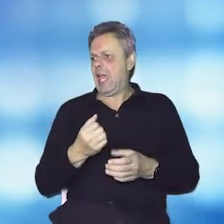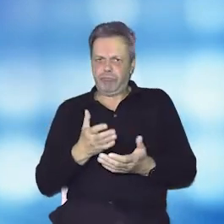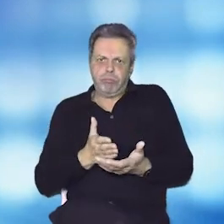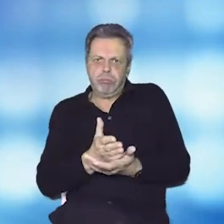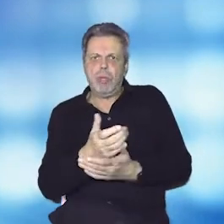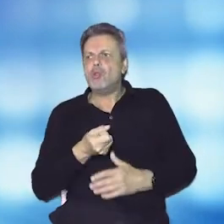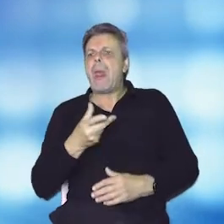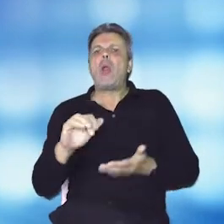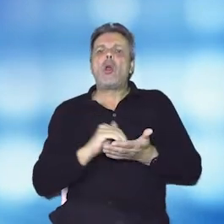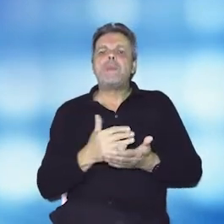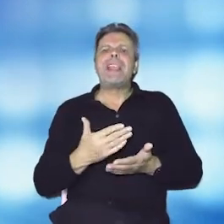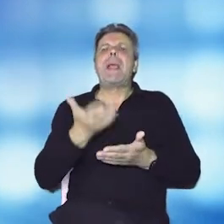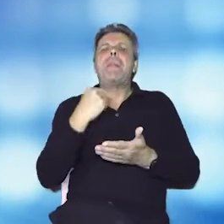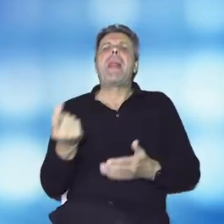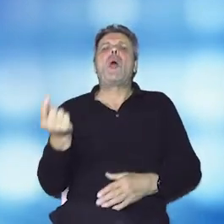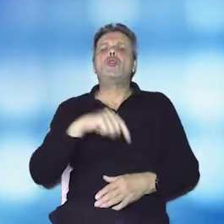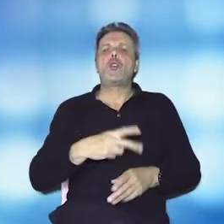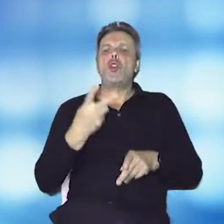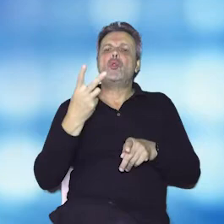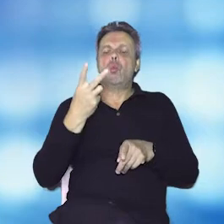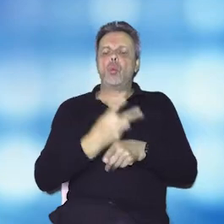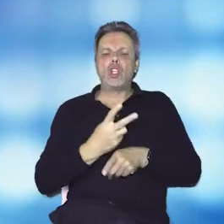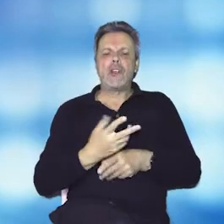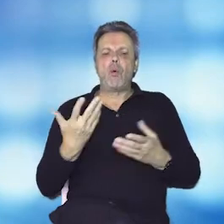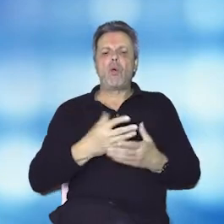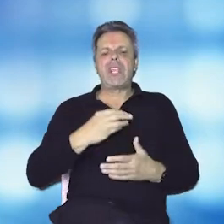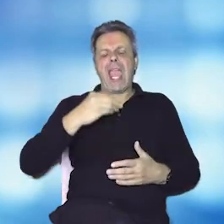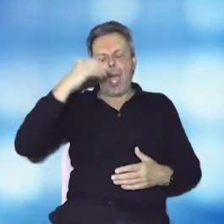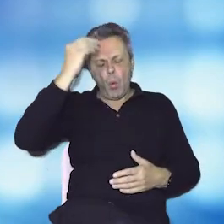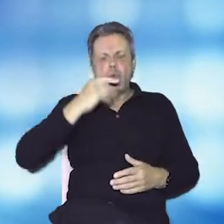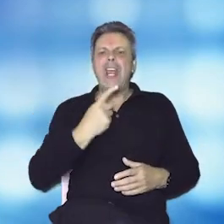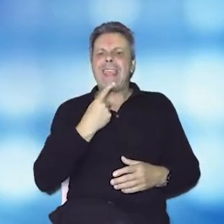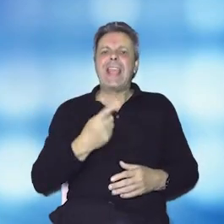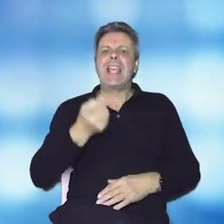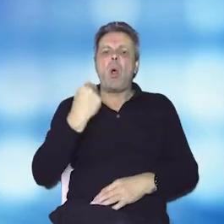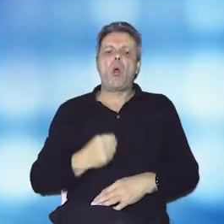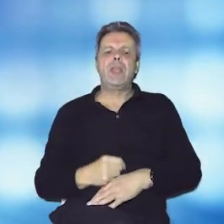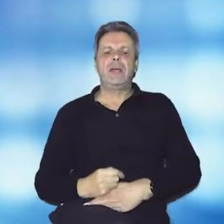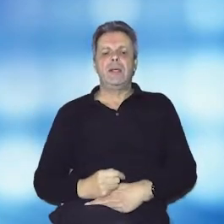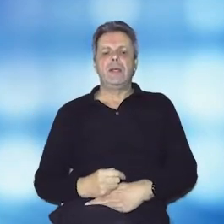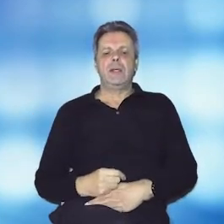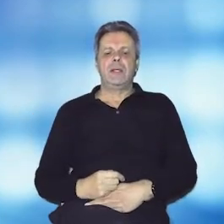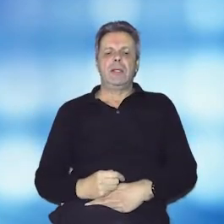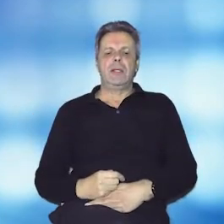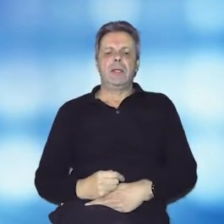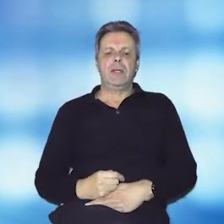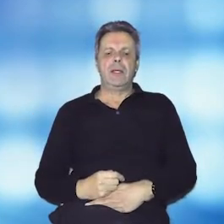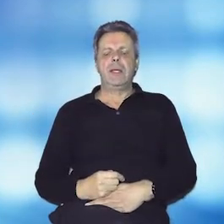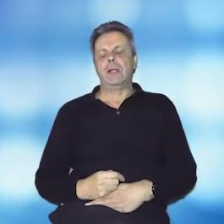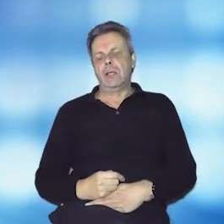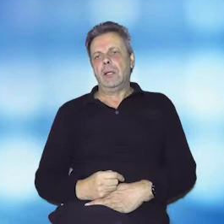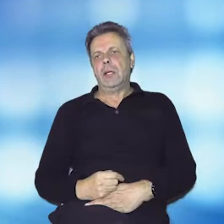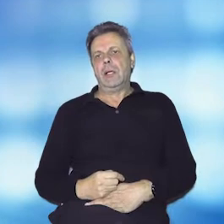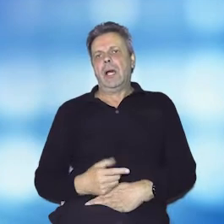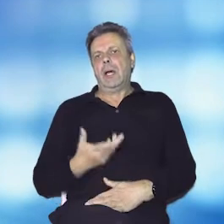određeni broj mjeseci prije nego što dođu u državu, gdje uče zapravo jezik od podučavaju ih misionari koji su